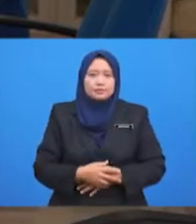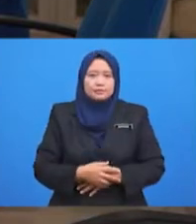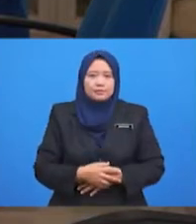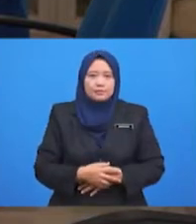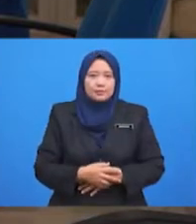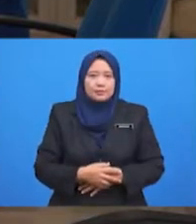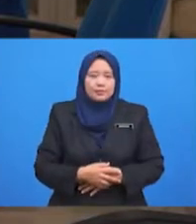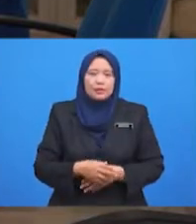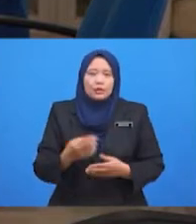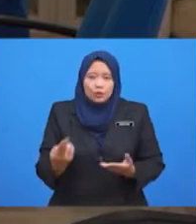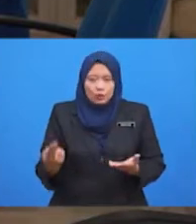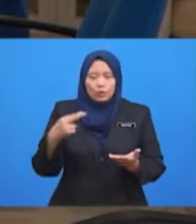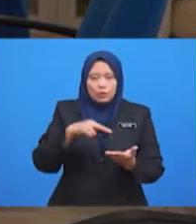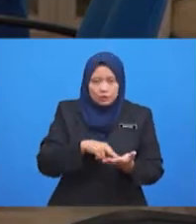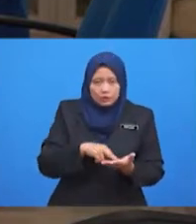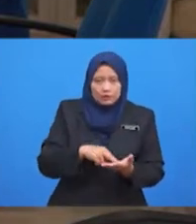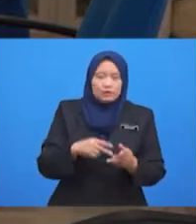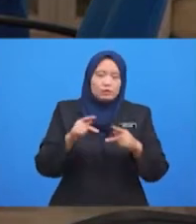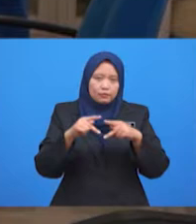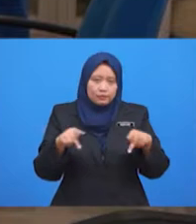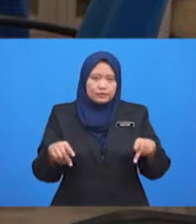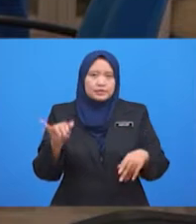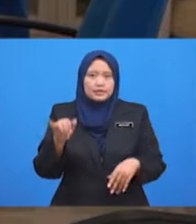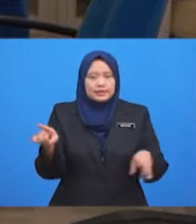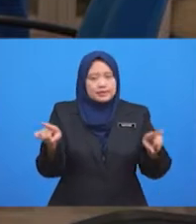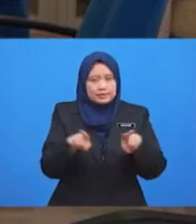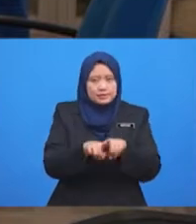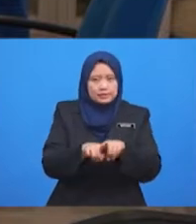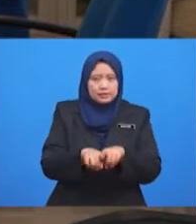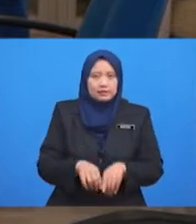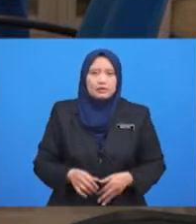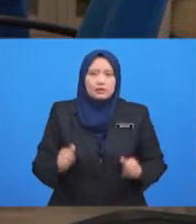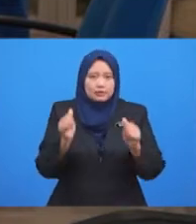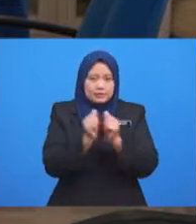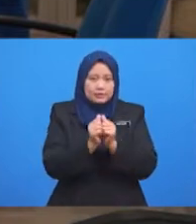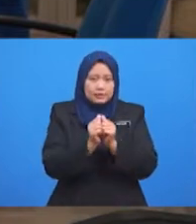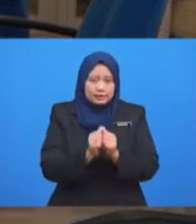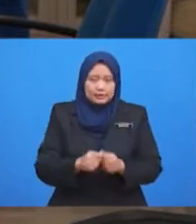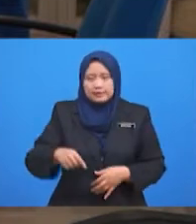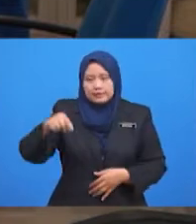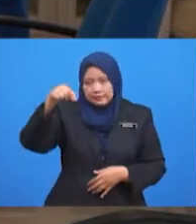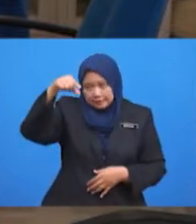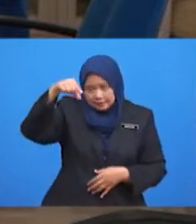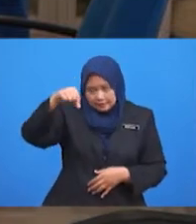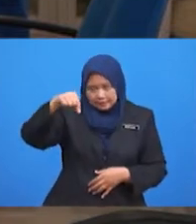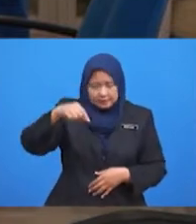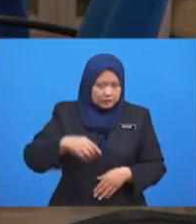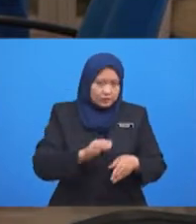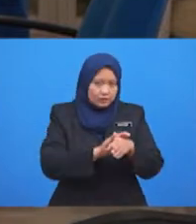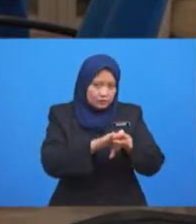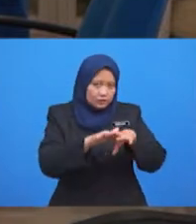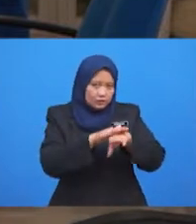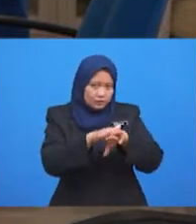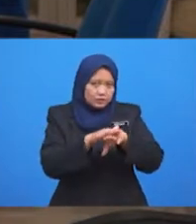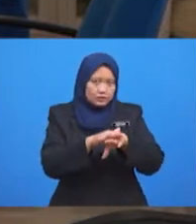toksin. Ulang proses yang sama, iaitu bermula dengan titikkan lotion atau gel ultrasound